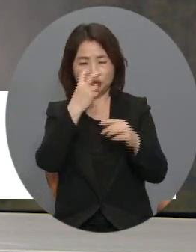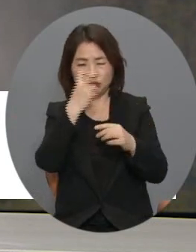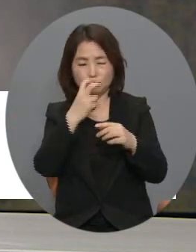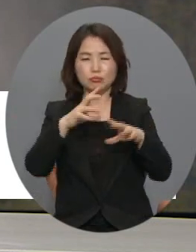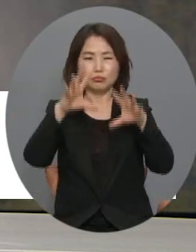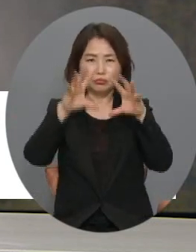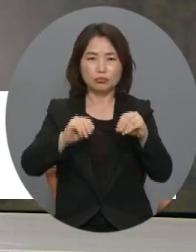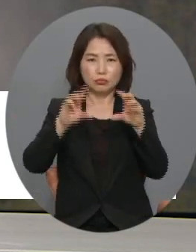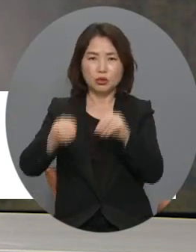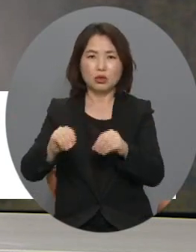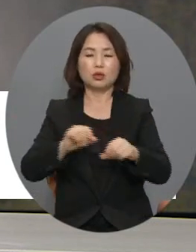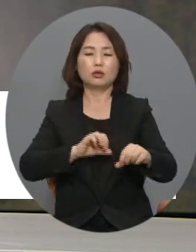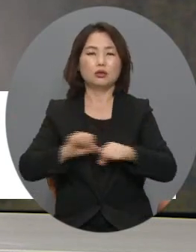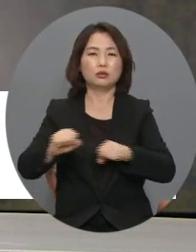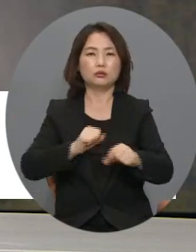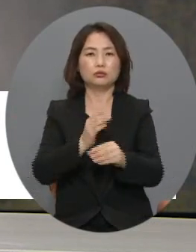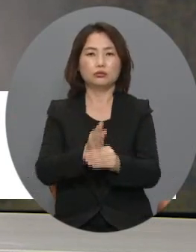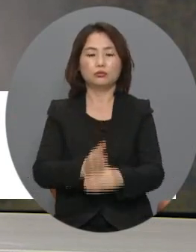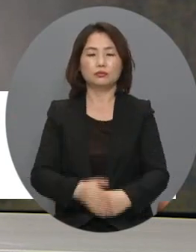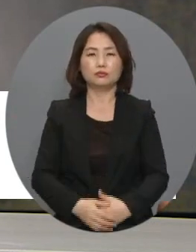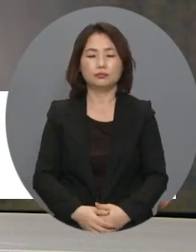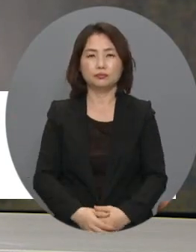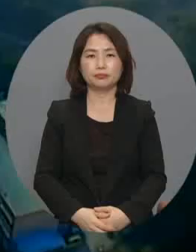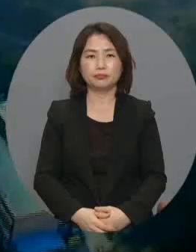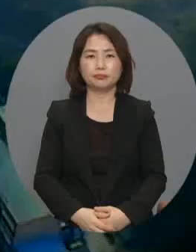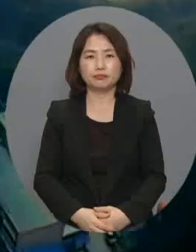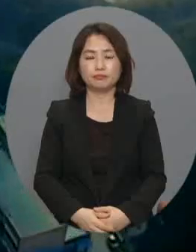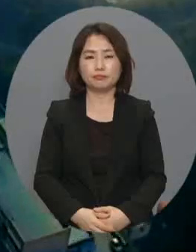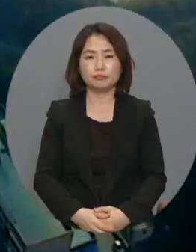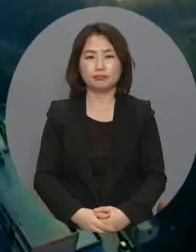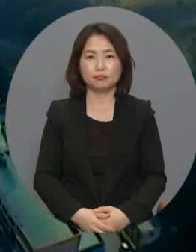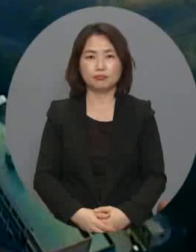계속하고 있습니다. 이호영 기자의 보도입니다.